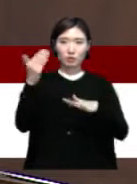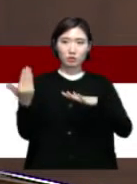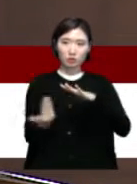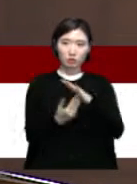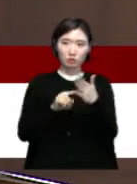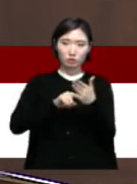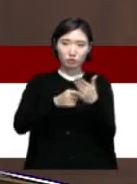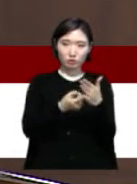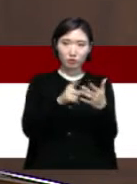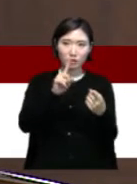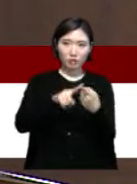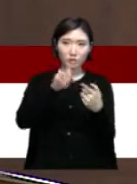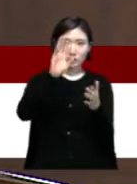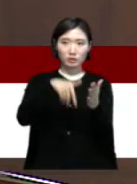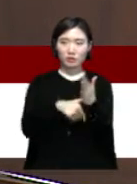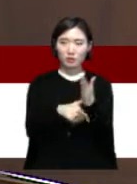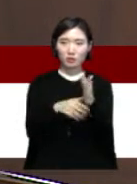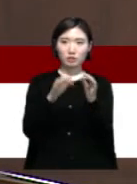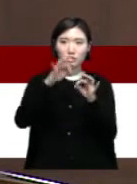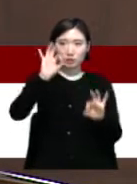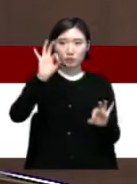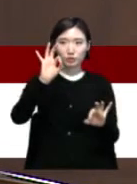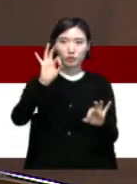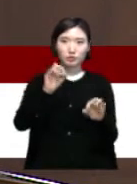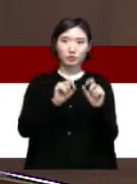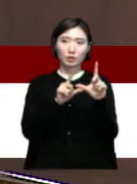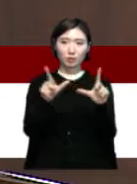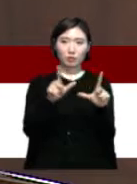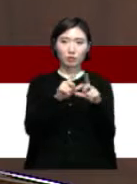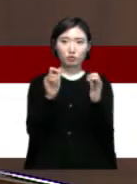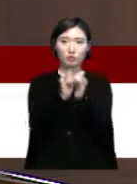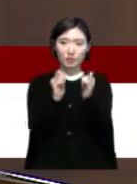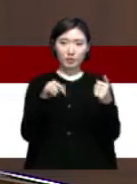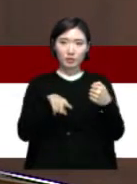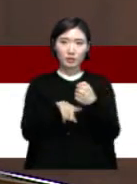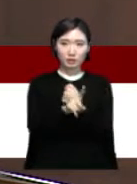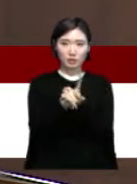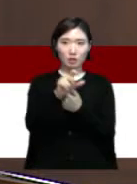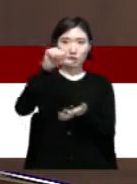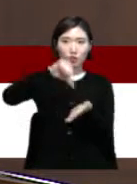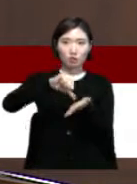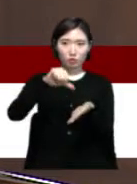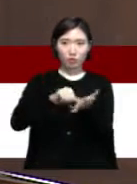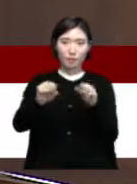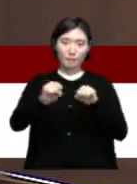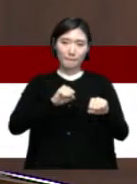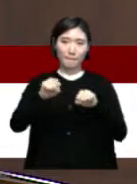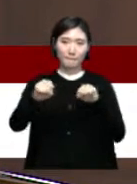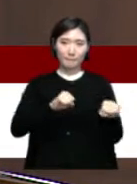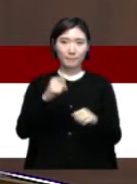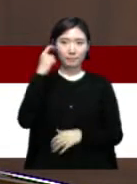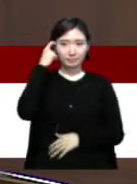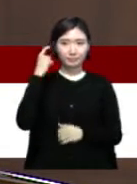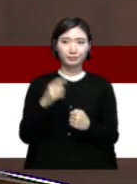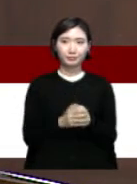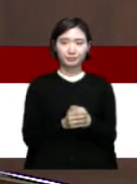것은 시대착오적이며 대다수 국민의 뜻에 역행하는 것이라